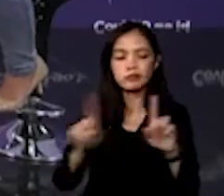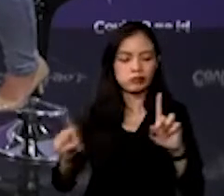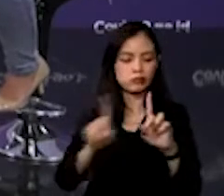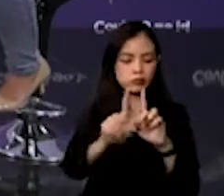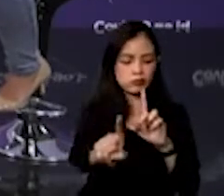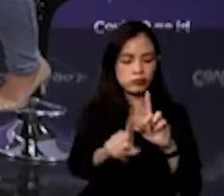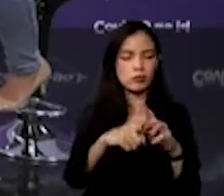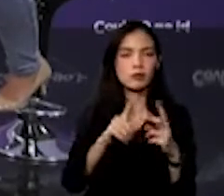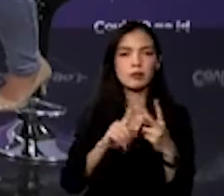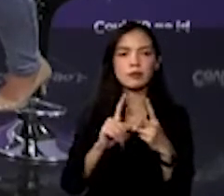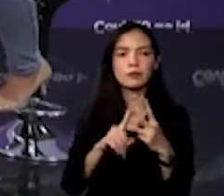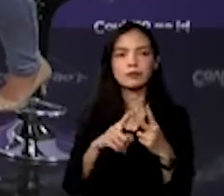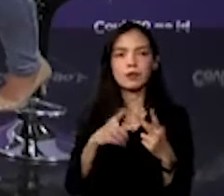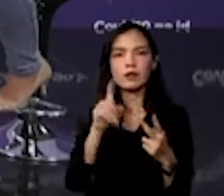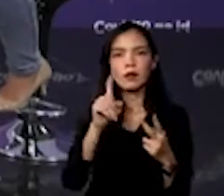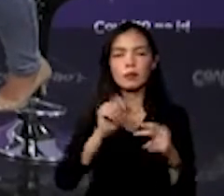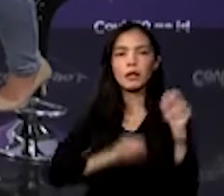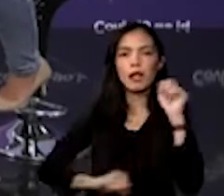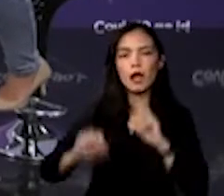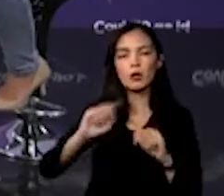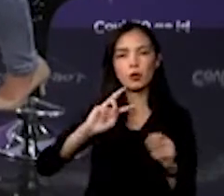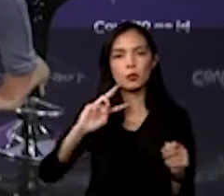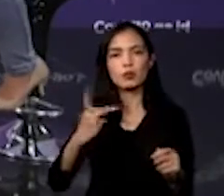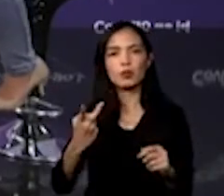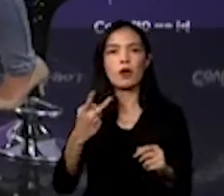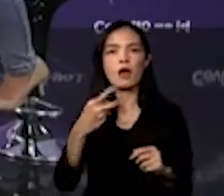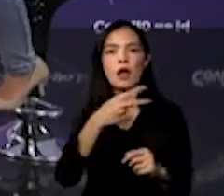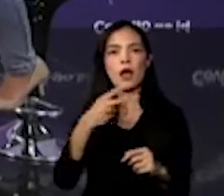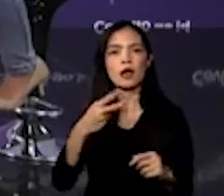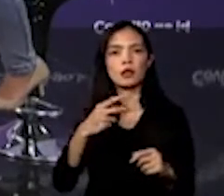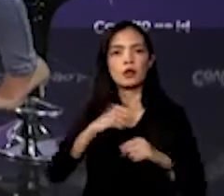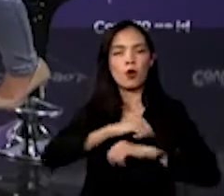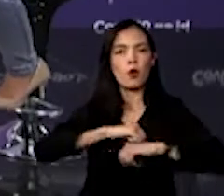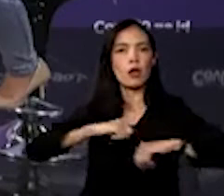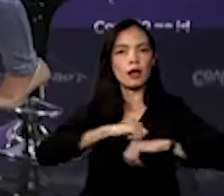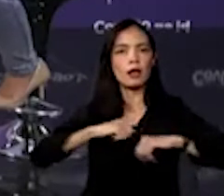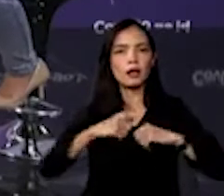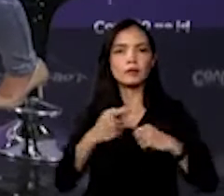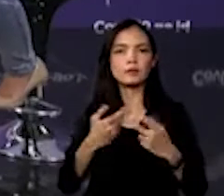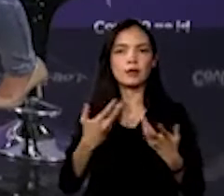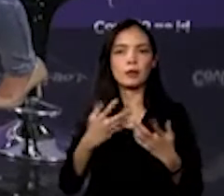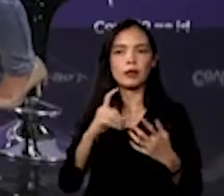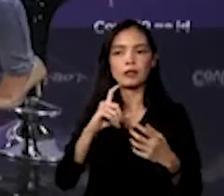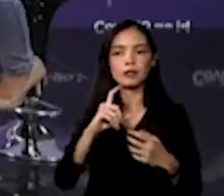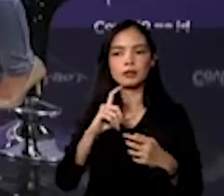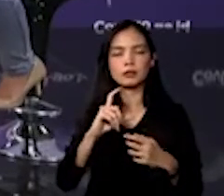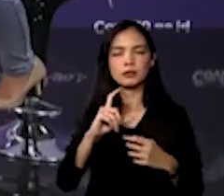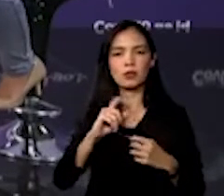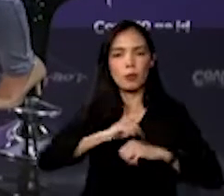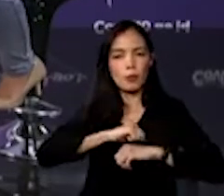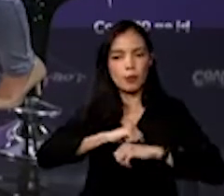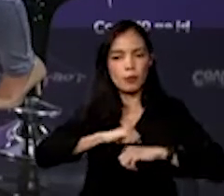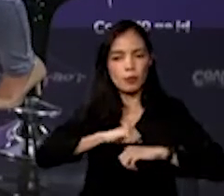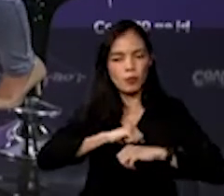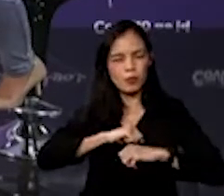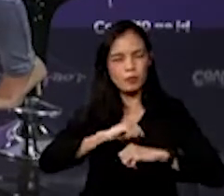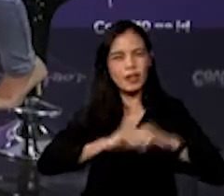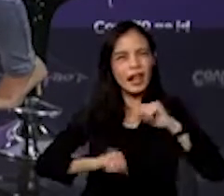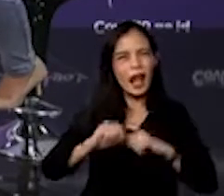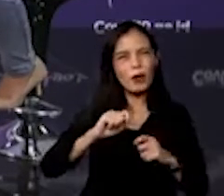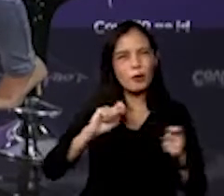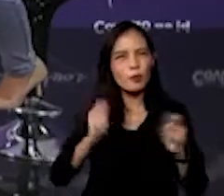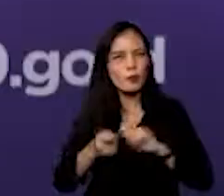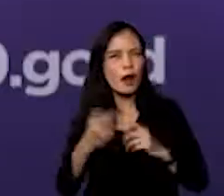mengalami perubahan perilaku jadi dalam olahraga tuh Bagaimana dok Untuk peribahan perilaku ini dok Iya jadi ee